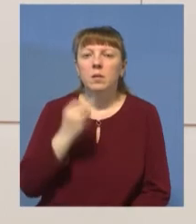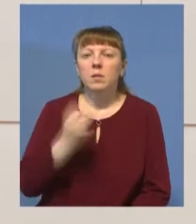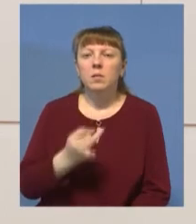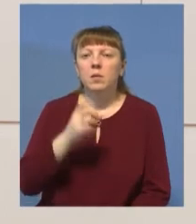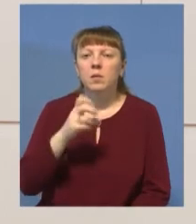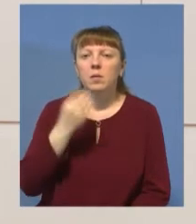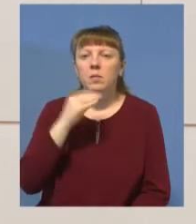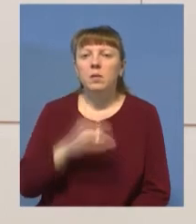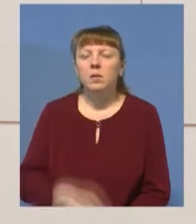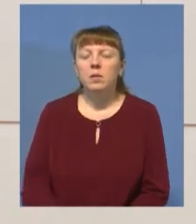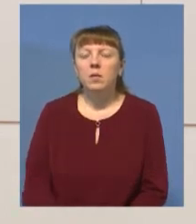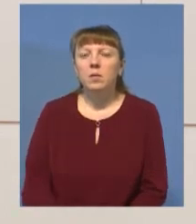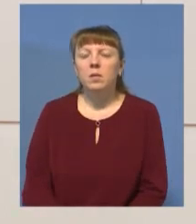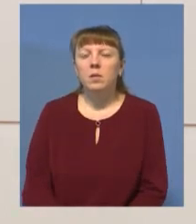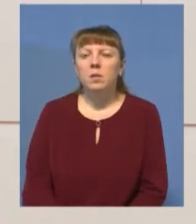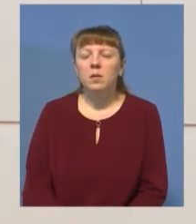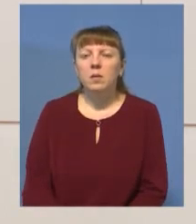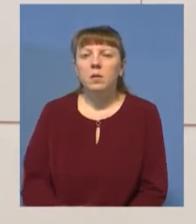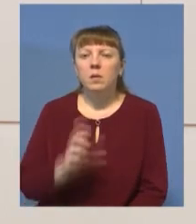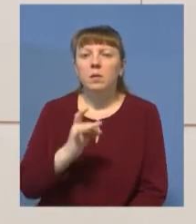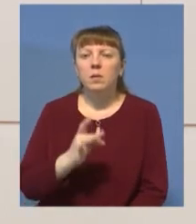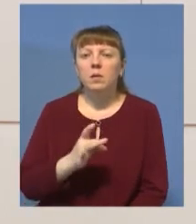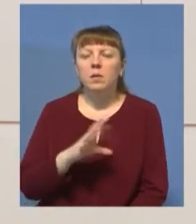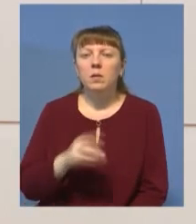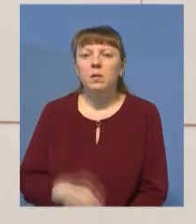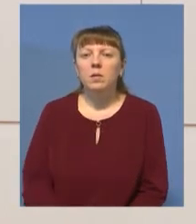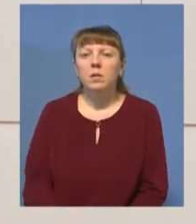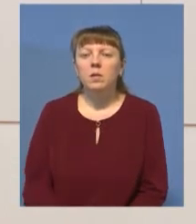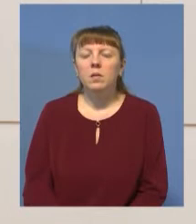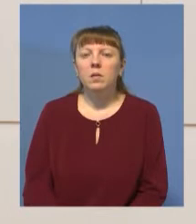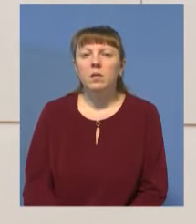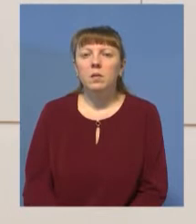сам факт предоставления некачественного товара – это уже